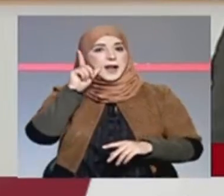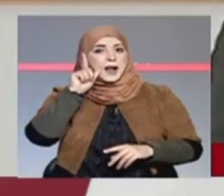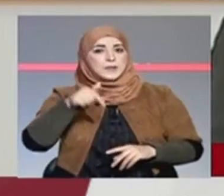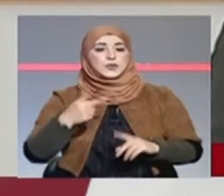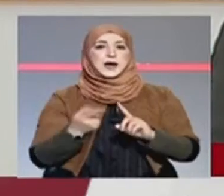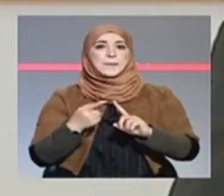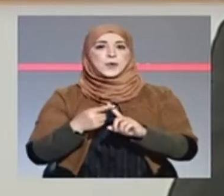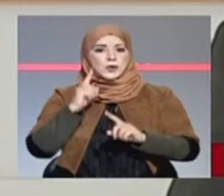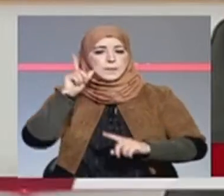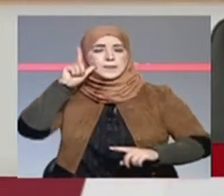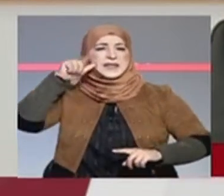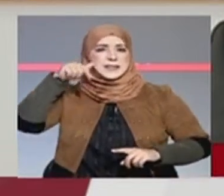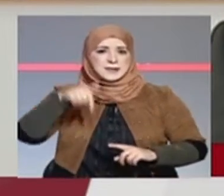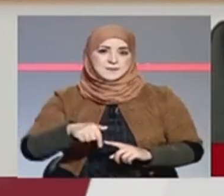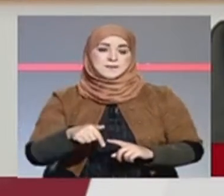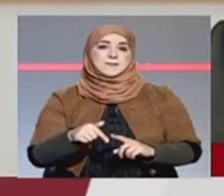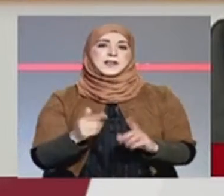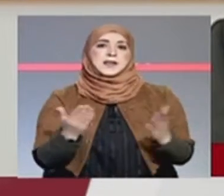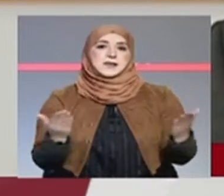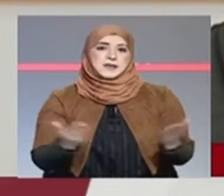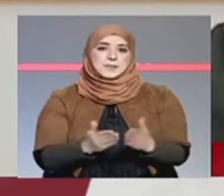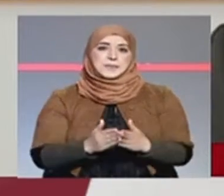تقويض الضغط على